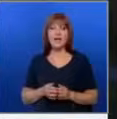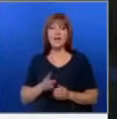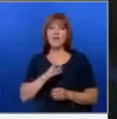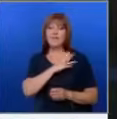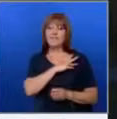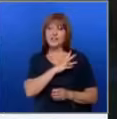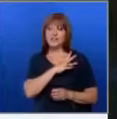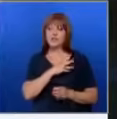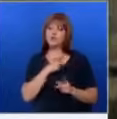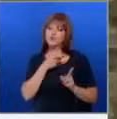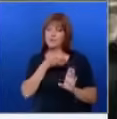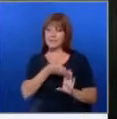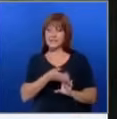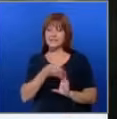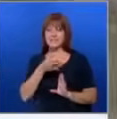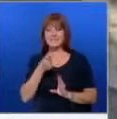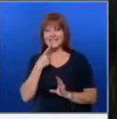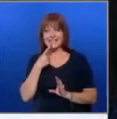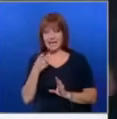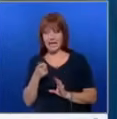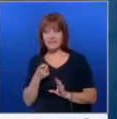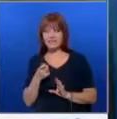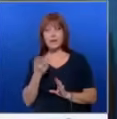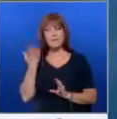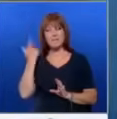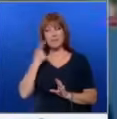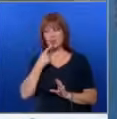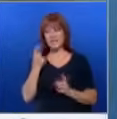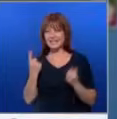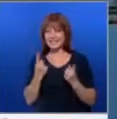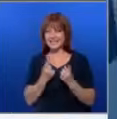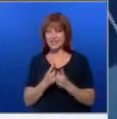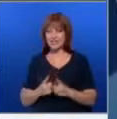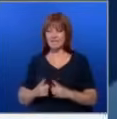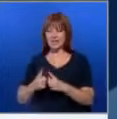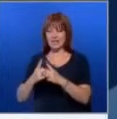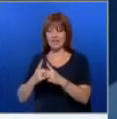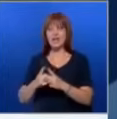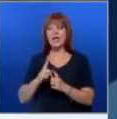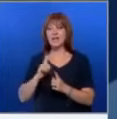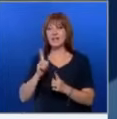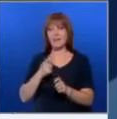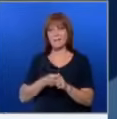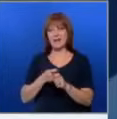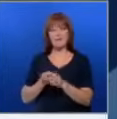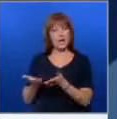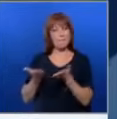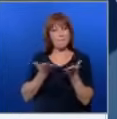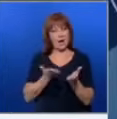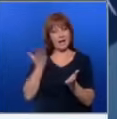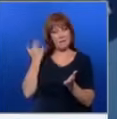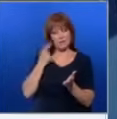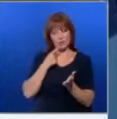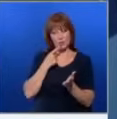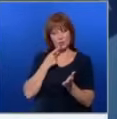Вашингтон ще бъде и украинският президент Володимир Зеленски. На миналогодишната среща на върха страните от Алианса не отправиха покана за членство на